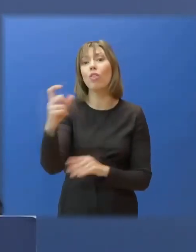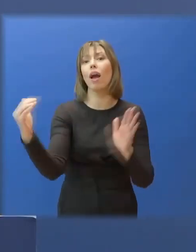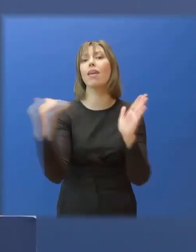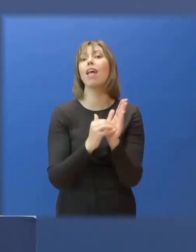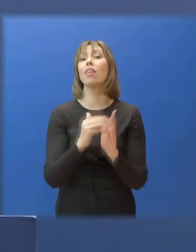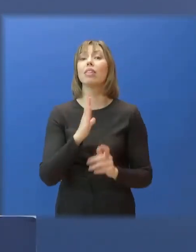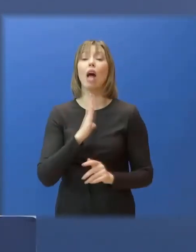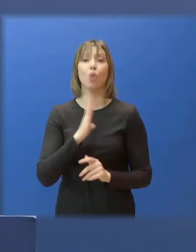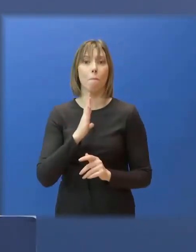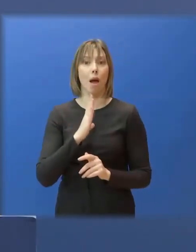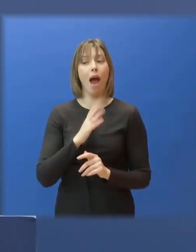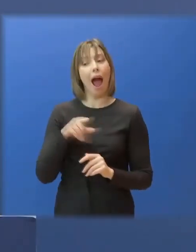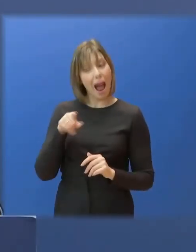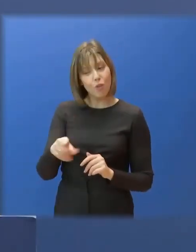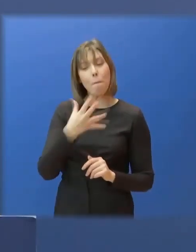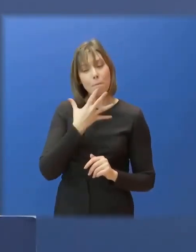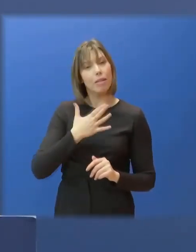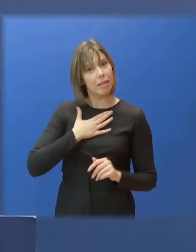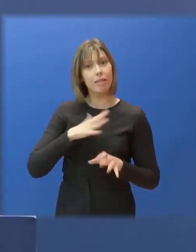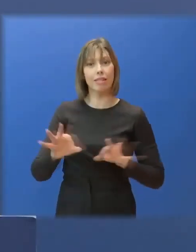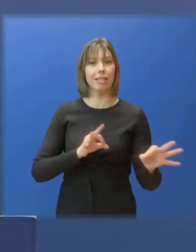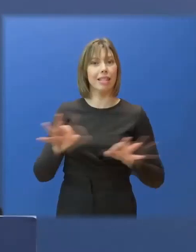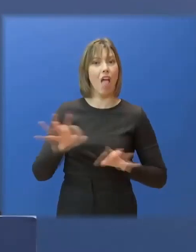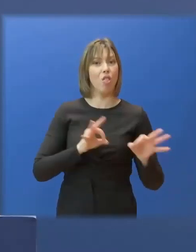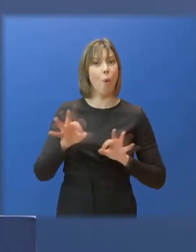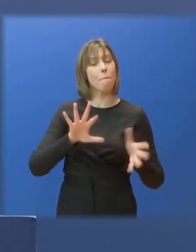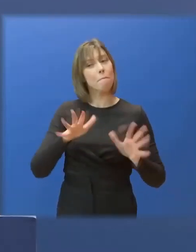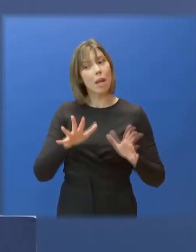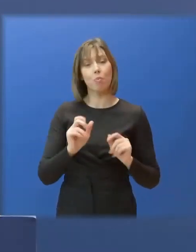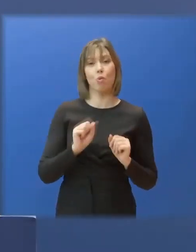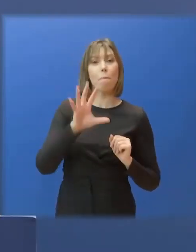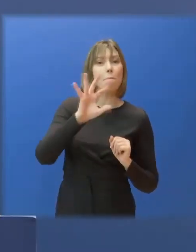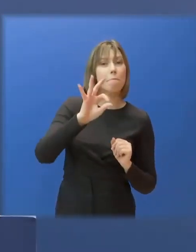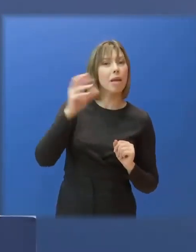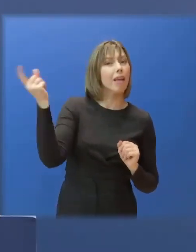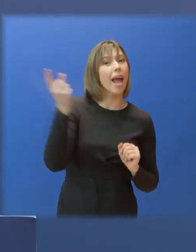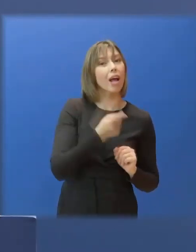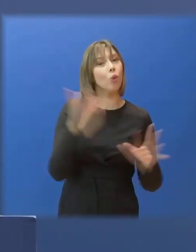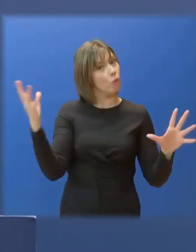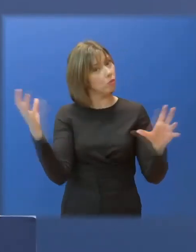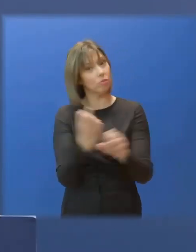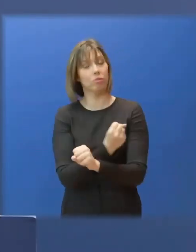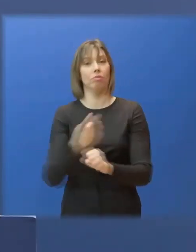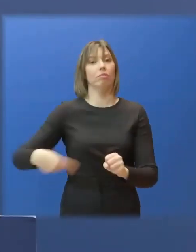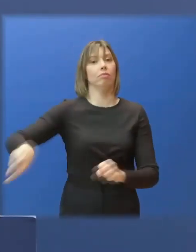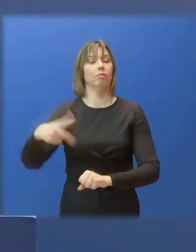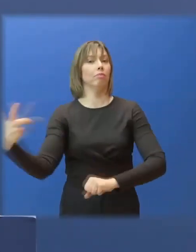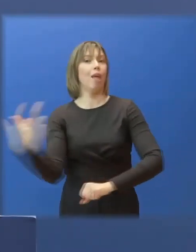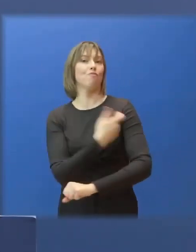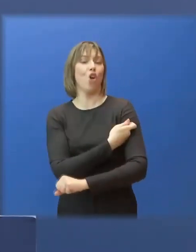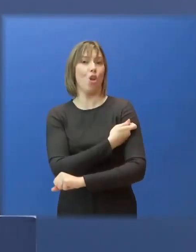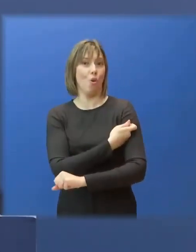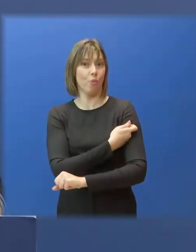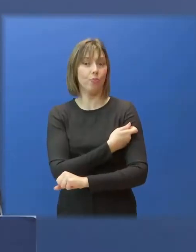σε ένα στόχο που ήταν πολύ κοντά στους σχεδιασμούς μας, κοντά στο 50, να ξεπεράσουμε το 50% αυτών που ήταν ανεμβολίαστοι. Σε κάθε περίπτωση,